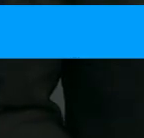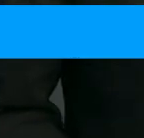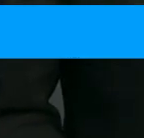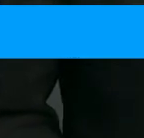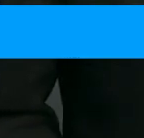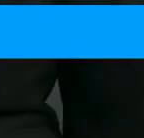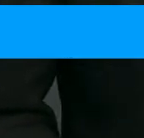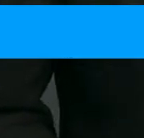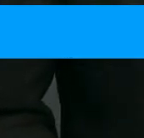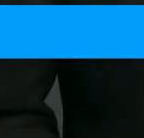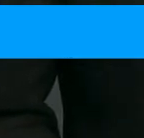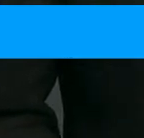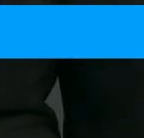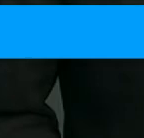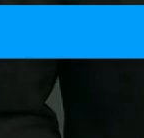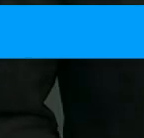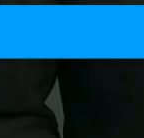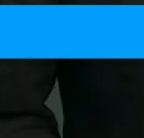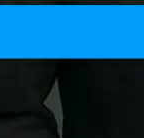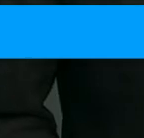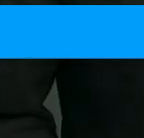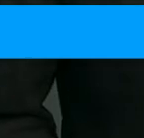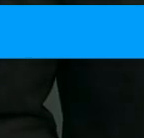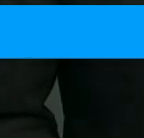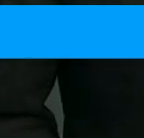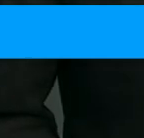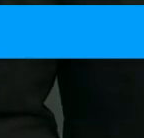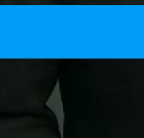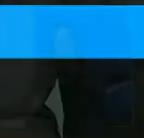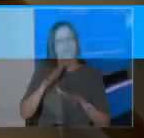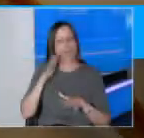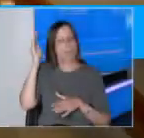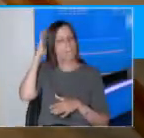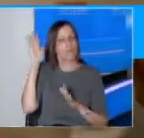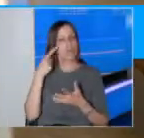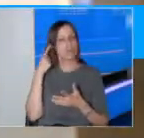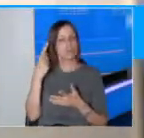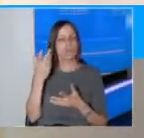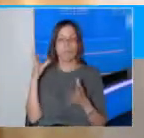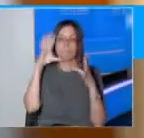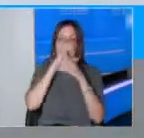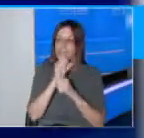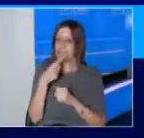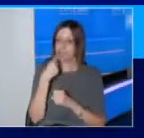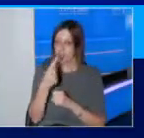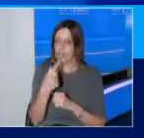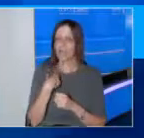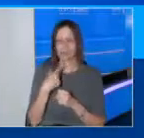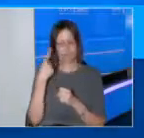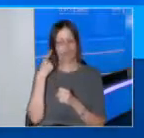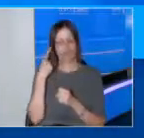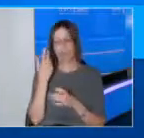בנט? שאלה טובה, כי אנחנו לא שומעים כל כך את ראש הממשלה בנט, אולי אנחנו נשמע את מוצא פיו הערב, אנחנו נשמע את מוצא פיו